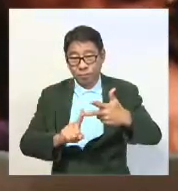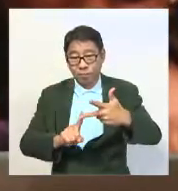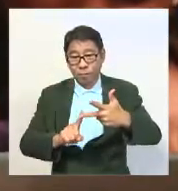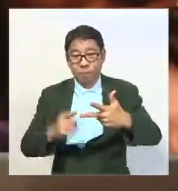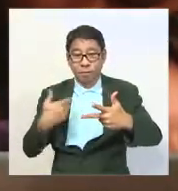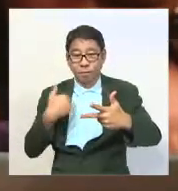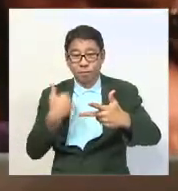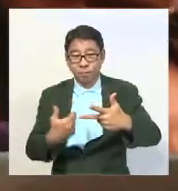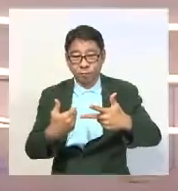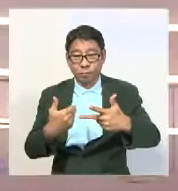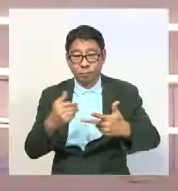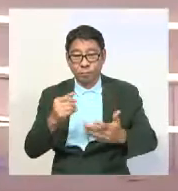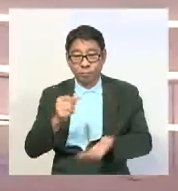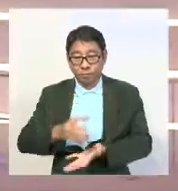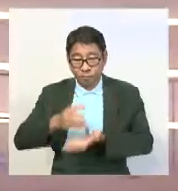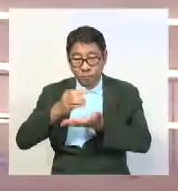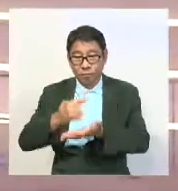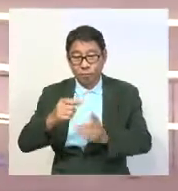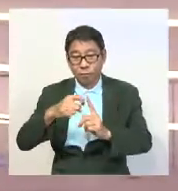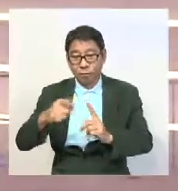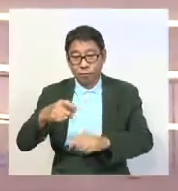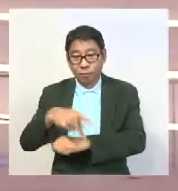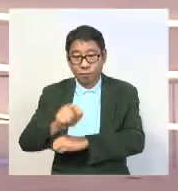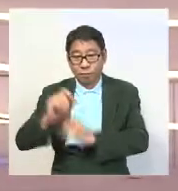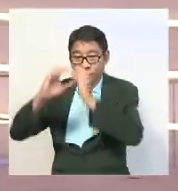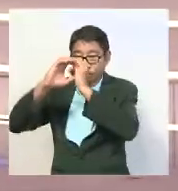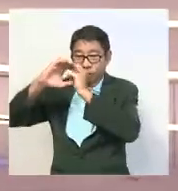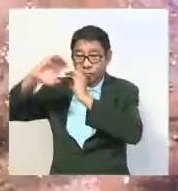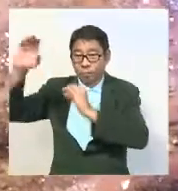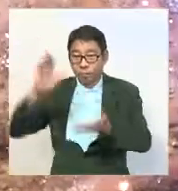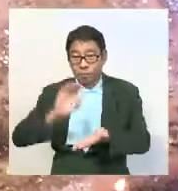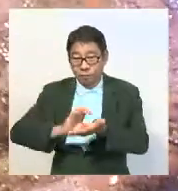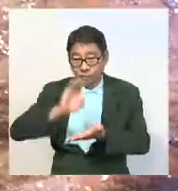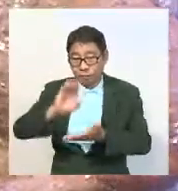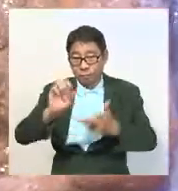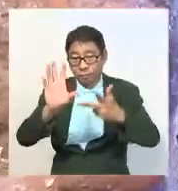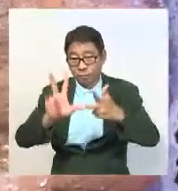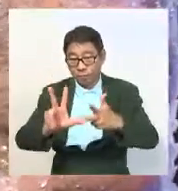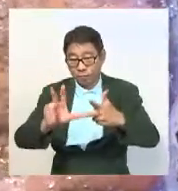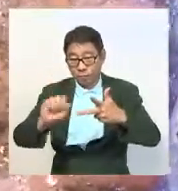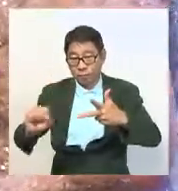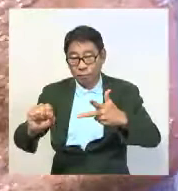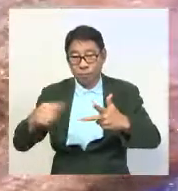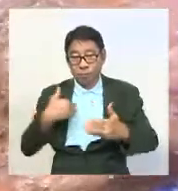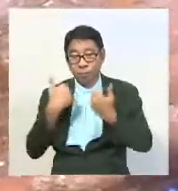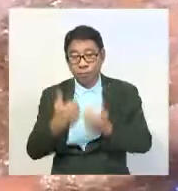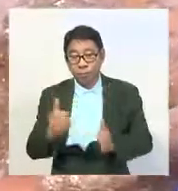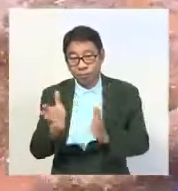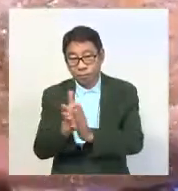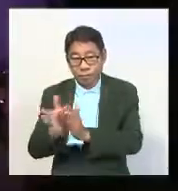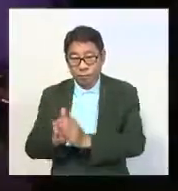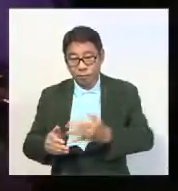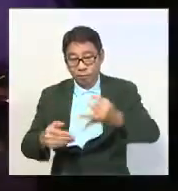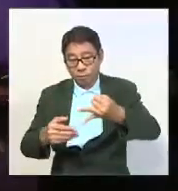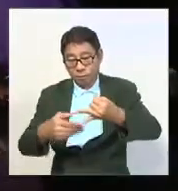เลิศอันดับที่2 จะได้รับถ้วยกิตติยศจากประธานกสทช.พร้อมเงินรางวัล 300,000 บาทค่ะและรางวัลชมเชยจำนว